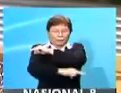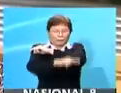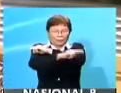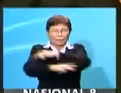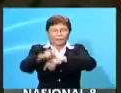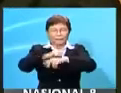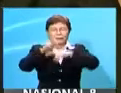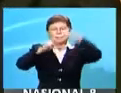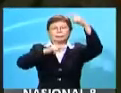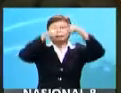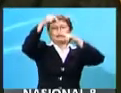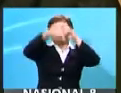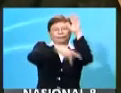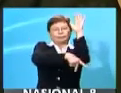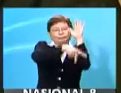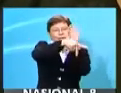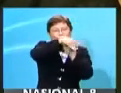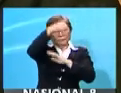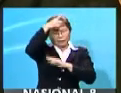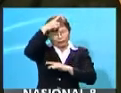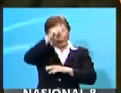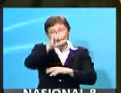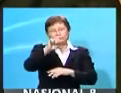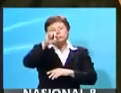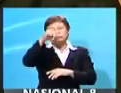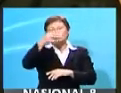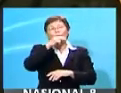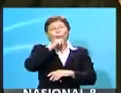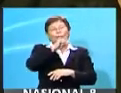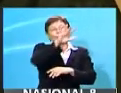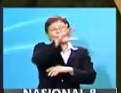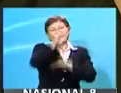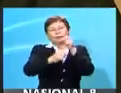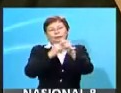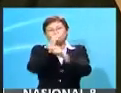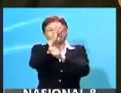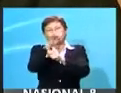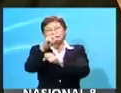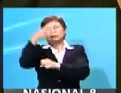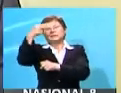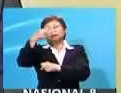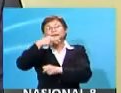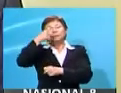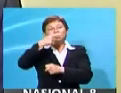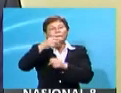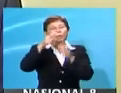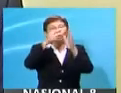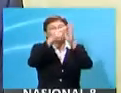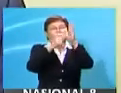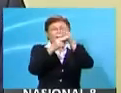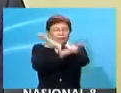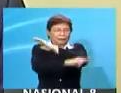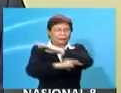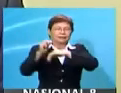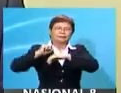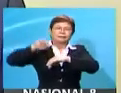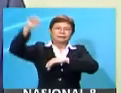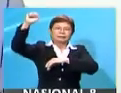Ujang di bangunan parlimen dat seri mohamh 58 tahun merupakan bekas speaker dewan undangan negeri